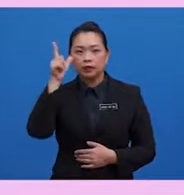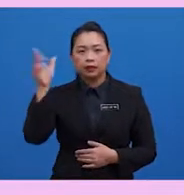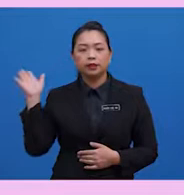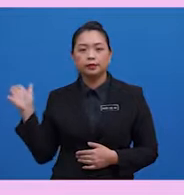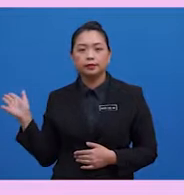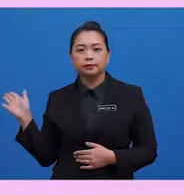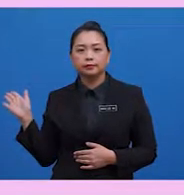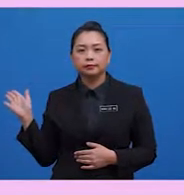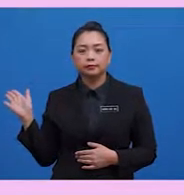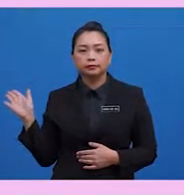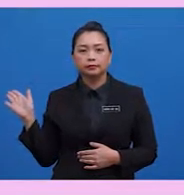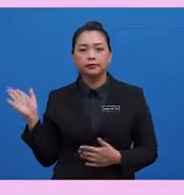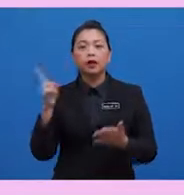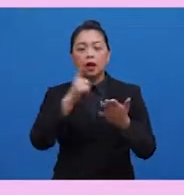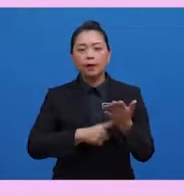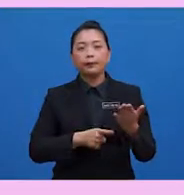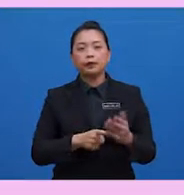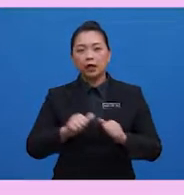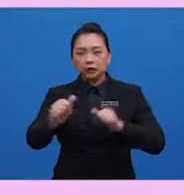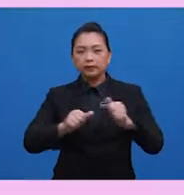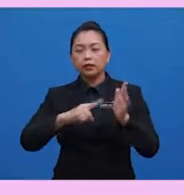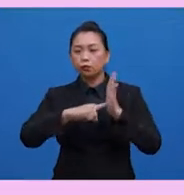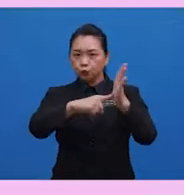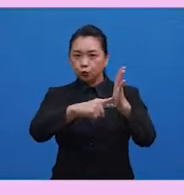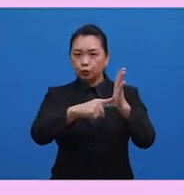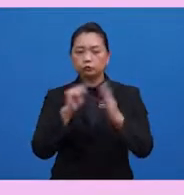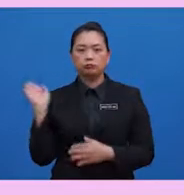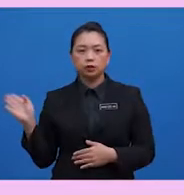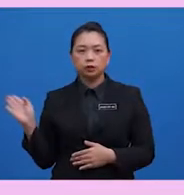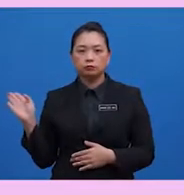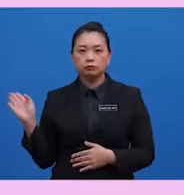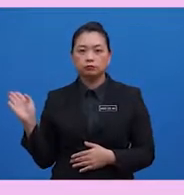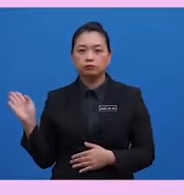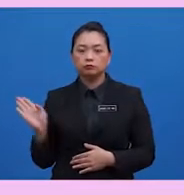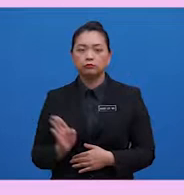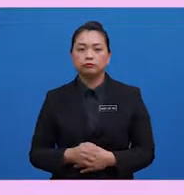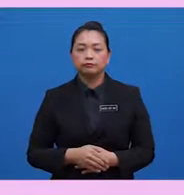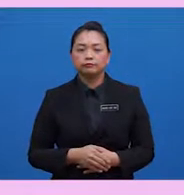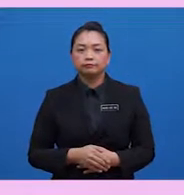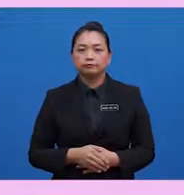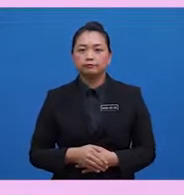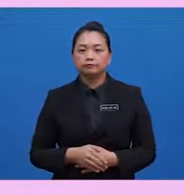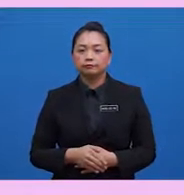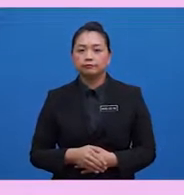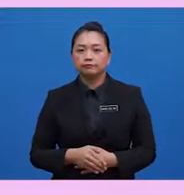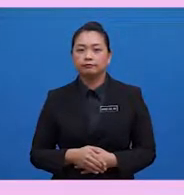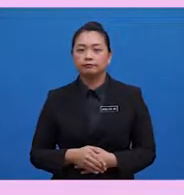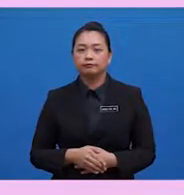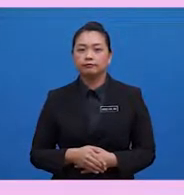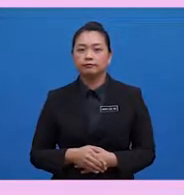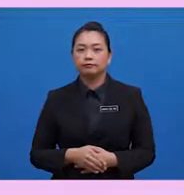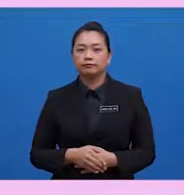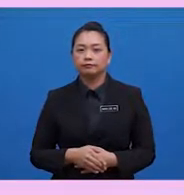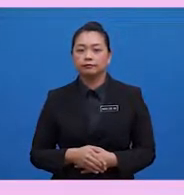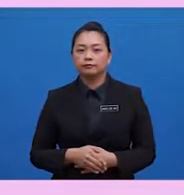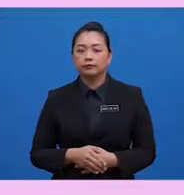ini. Apakah aktiviti yang ditunjukkan di dalam gambar tersebut? Ya, betul. Tahniah